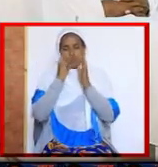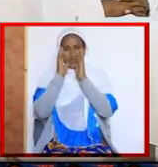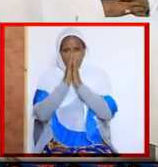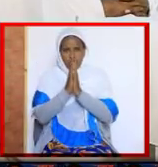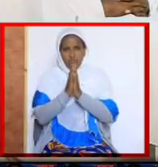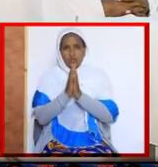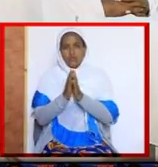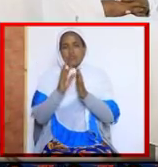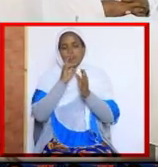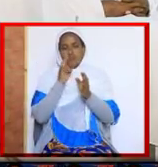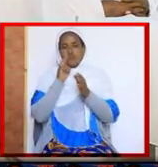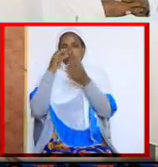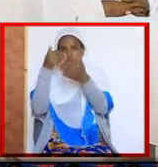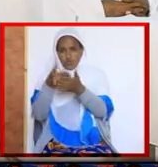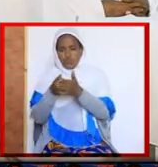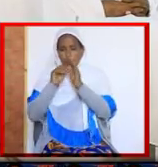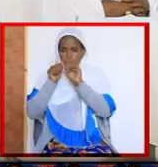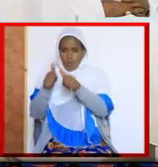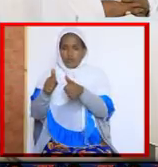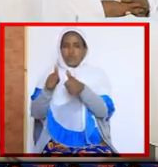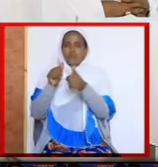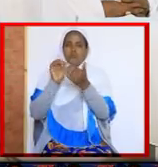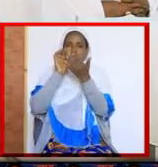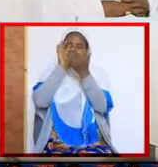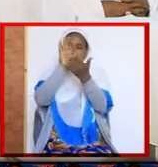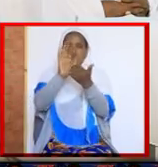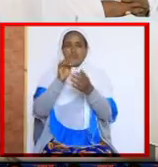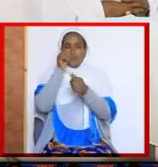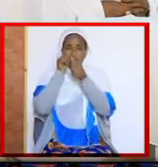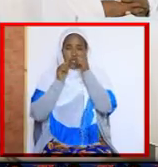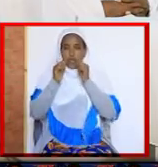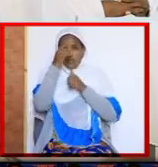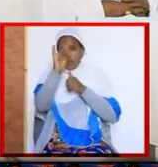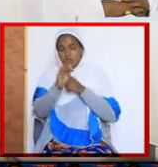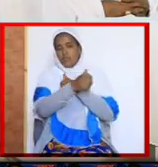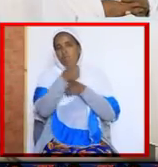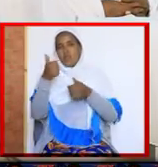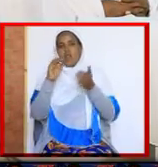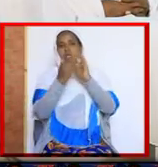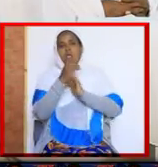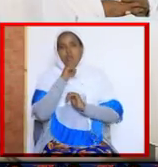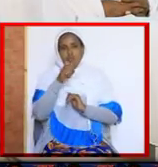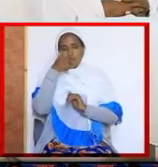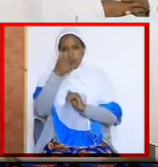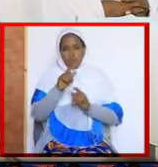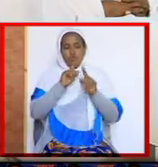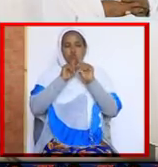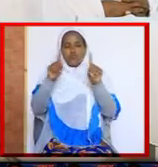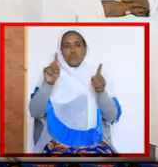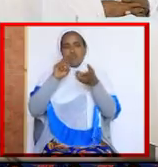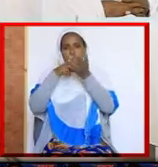የምትለብሱትን ራሳችሁ ፊታችሁ የምትታጠቡትን በእንባ እንጂ በሌላ ይሁን በማለት ልዩ በማለት ነው። ወይም ደግሞ